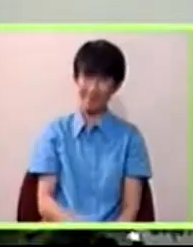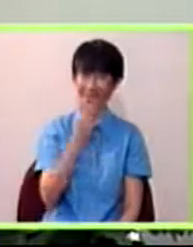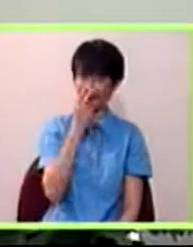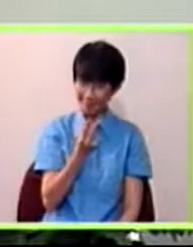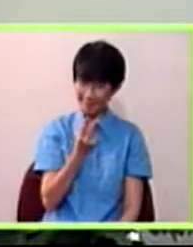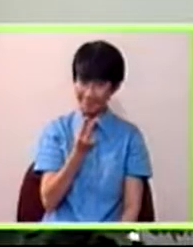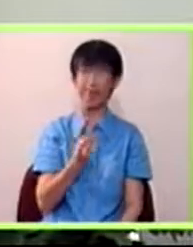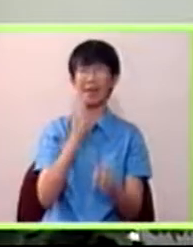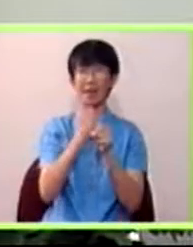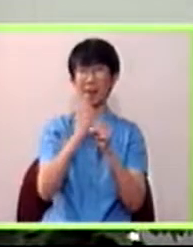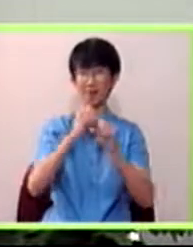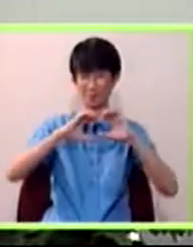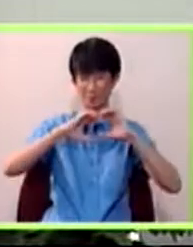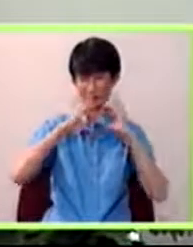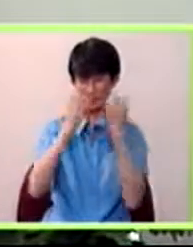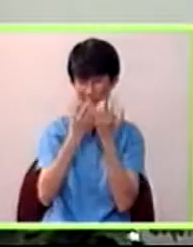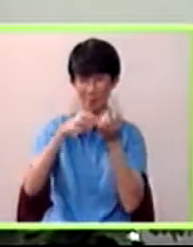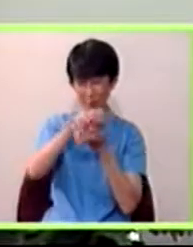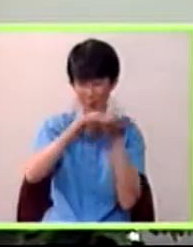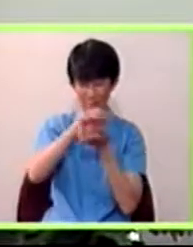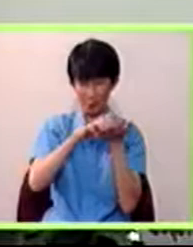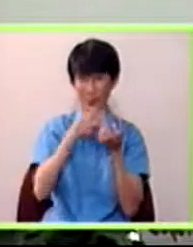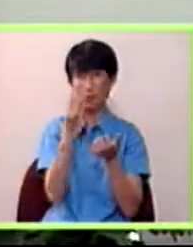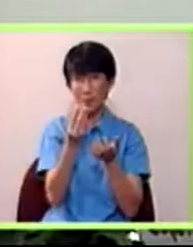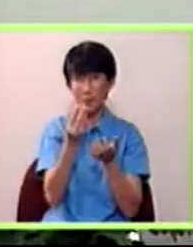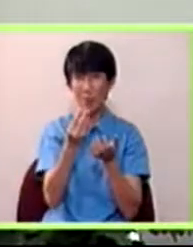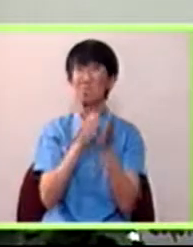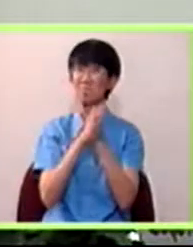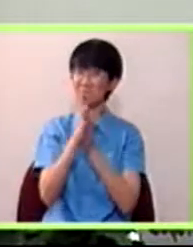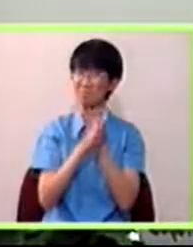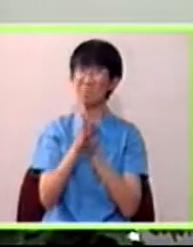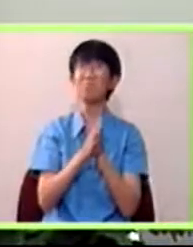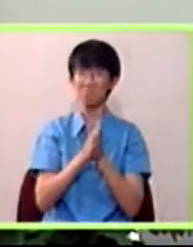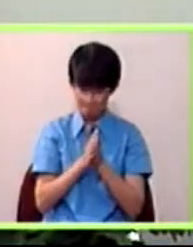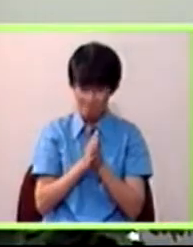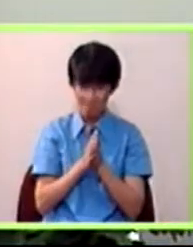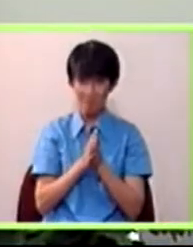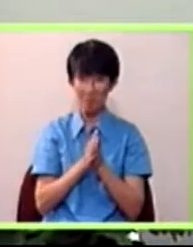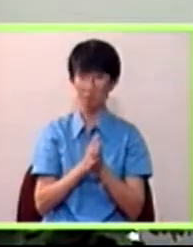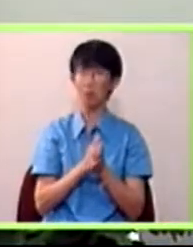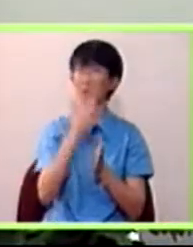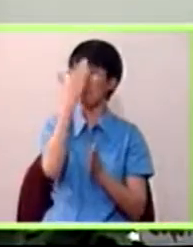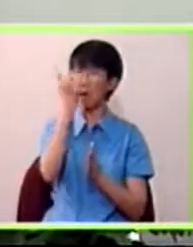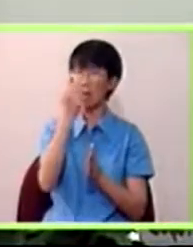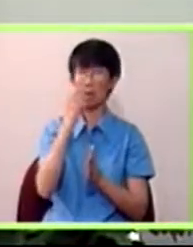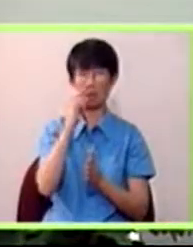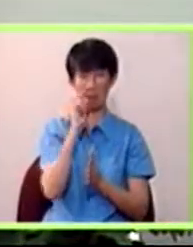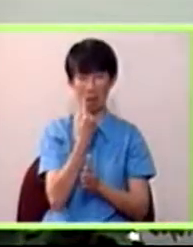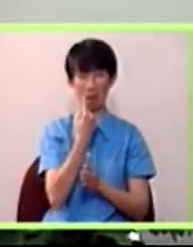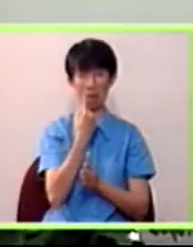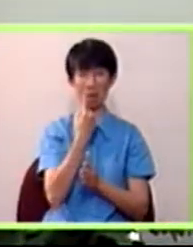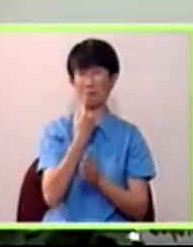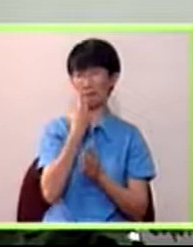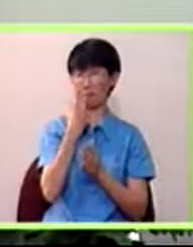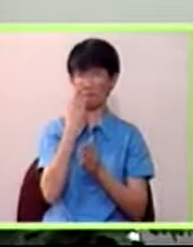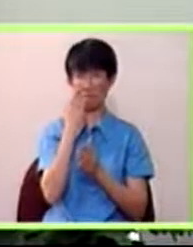เห็นไหมล่ะคะคุณผู้ชมว่าการทำข้าวเกรียบฟักทองนั้นเป็นการแปรรูปผลผลิตทางการเกษตรที่น่าสนใจเพราะ